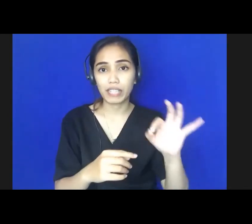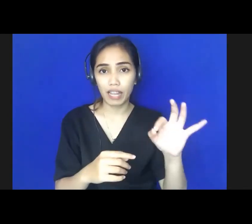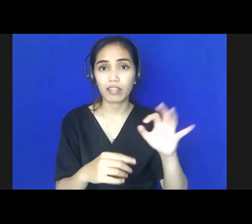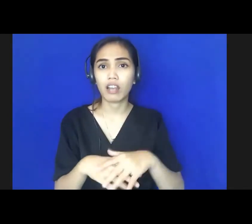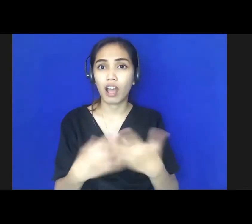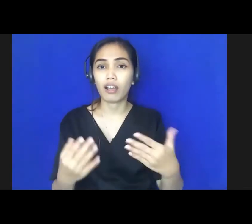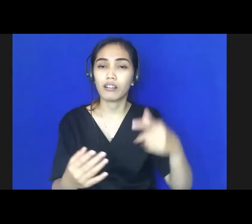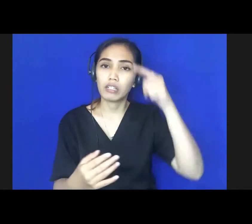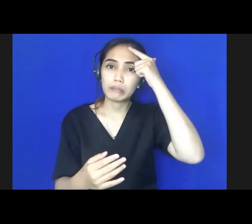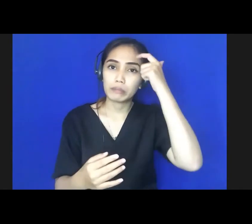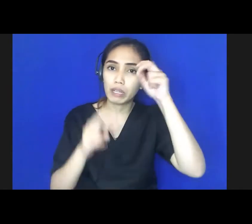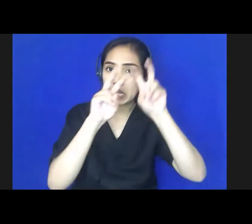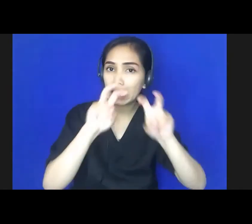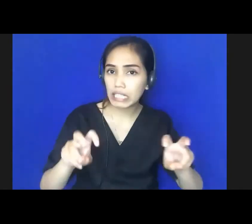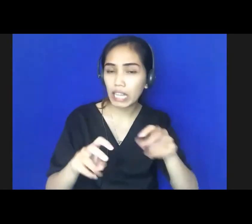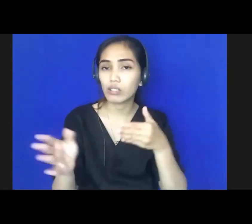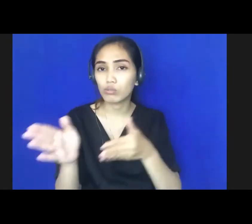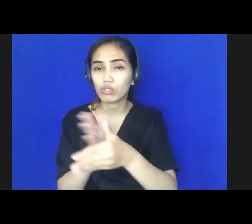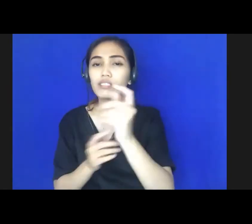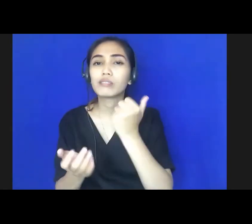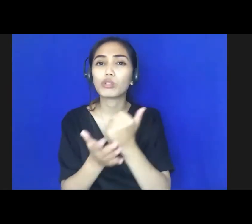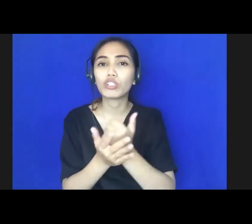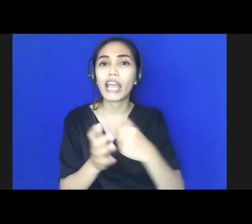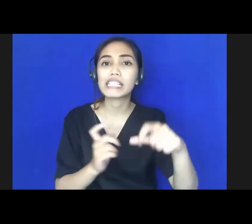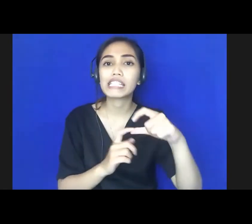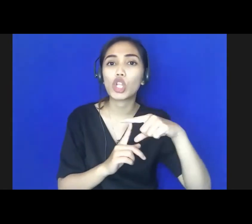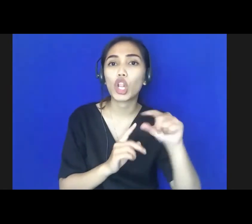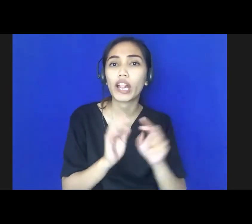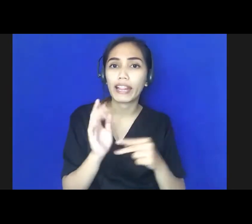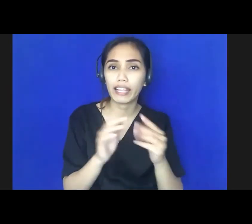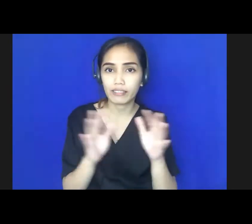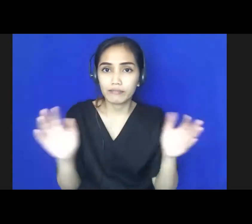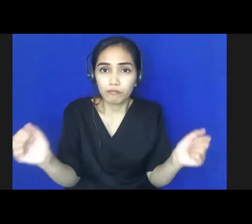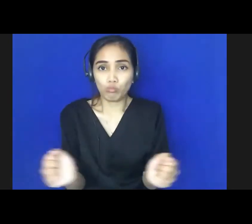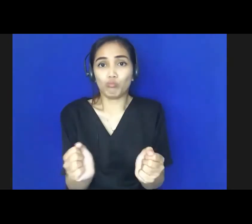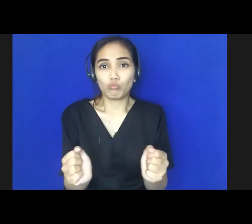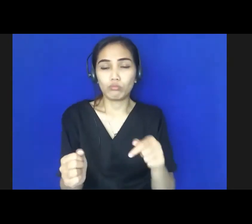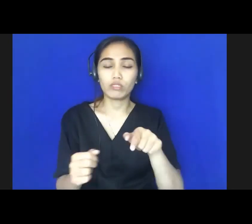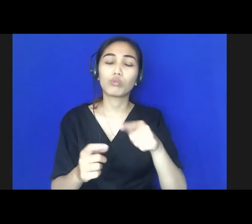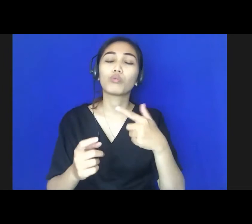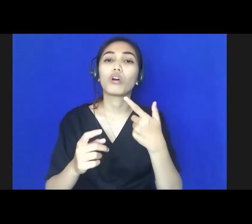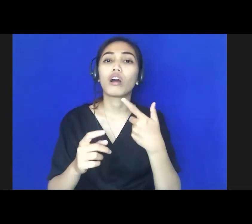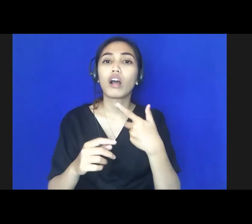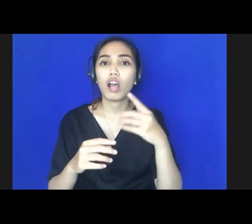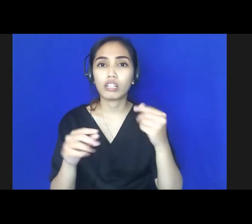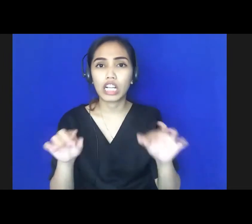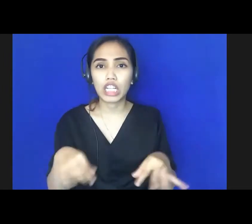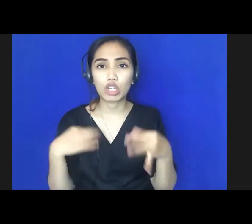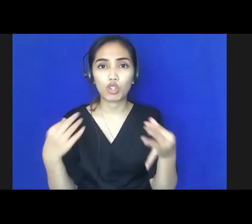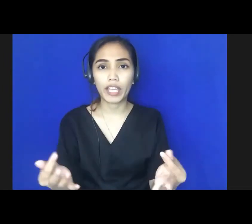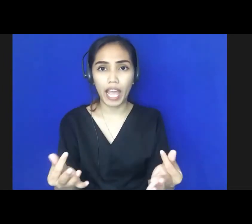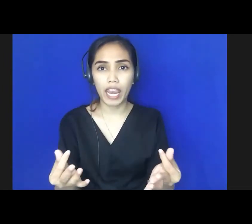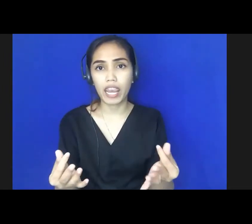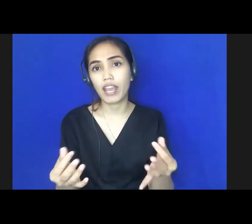jangka panjang, stunting sebenarnya juga bisa menimbulkan kerugian ekonomi sebesar 2-3% dari